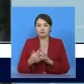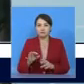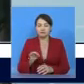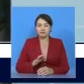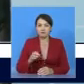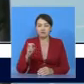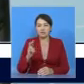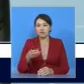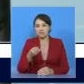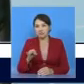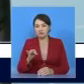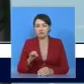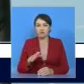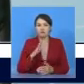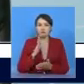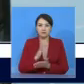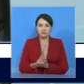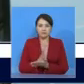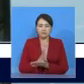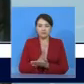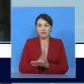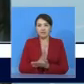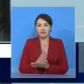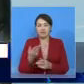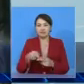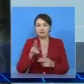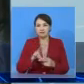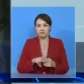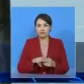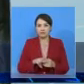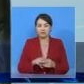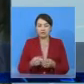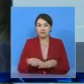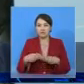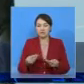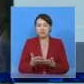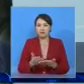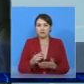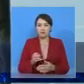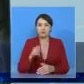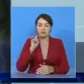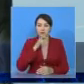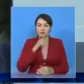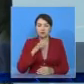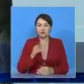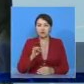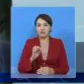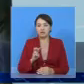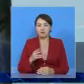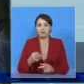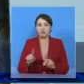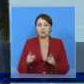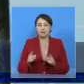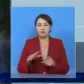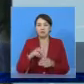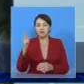округе Каргалинский район, конечно, имеется. Но, тем не менее, это не дало такого ощутимого экономического урона. Почему? Потому